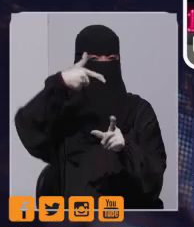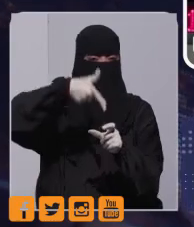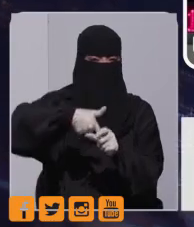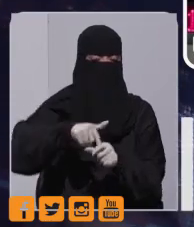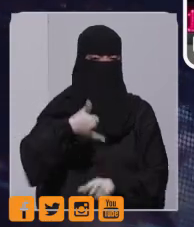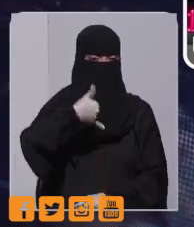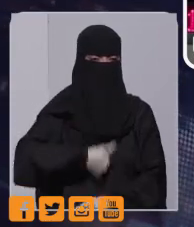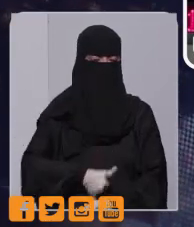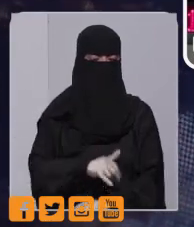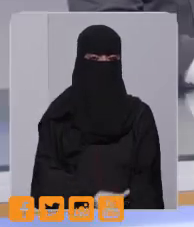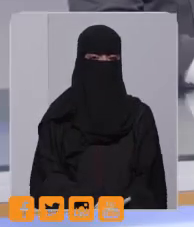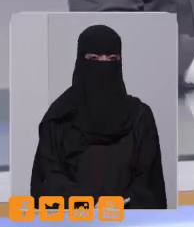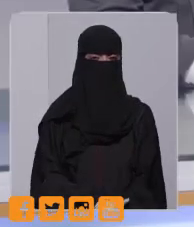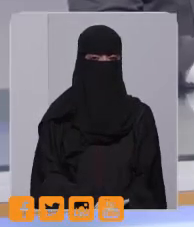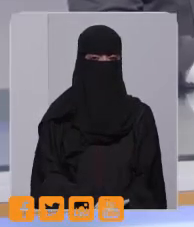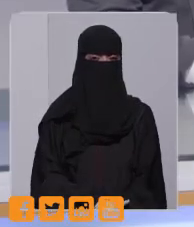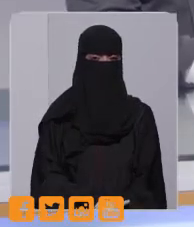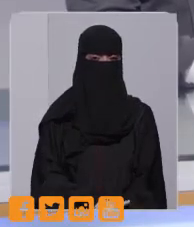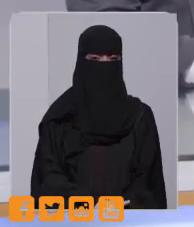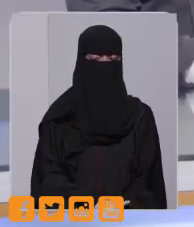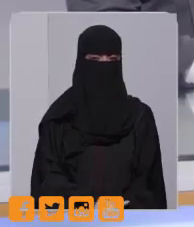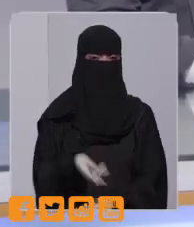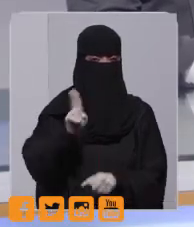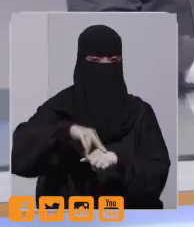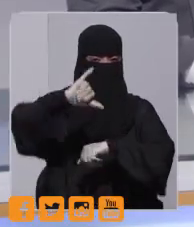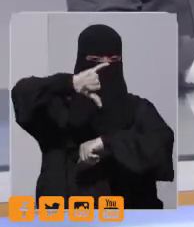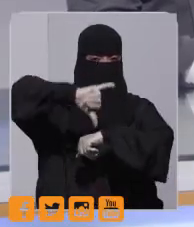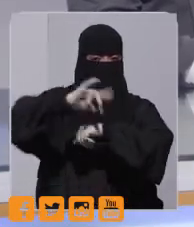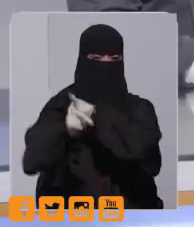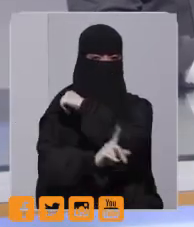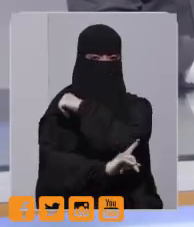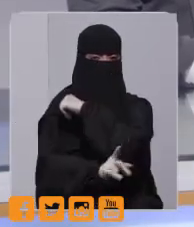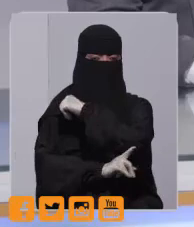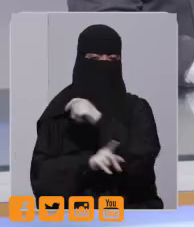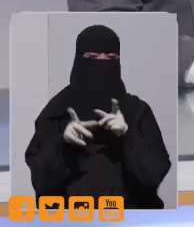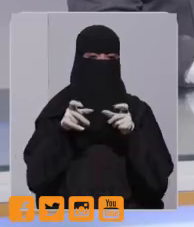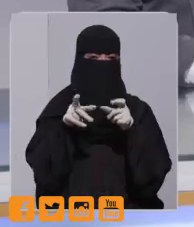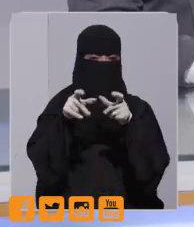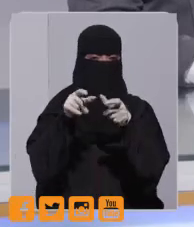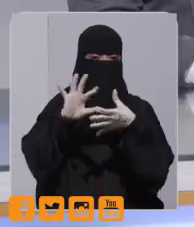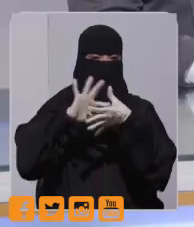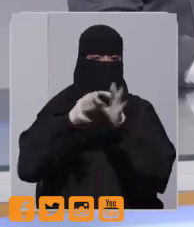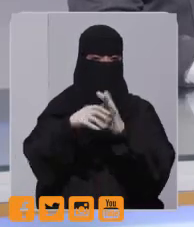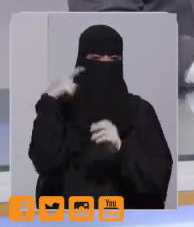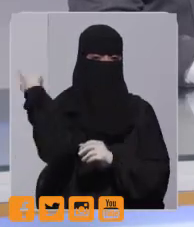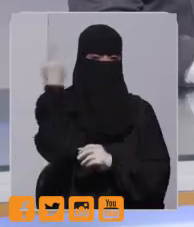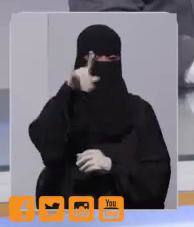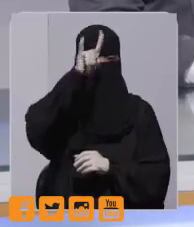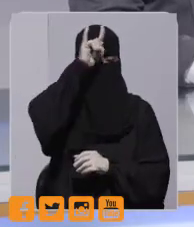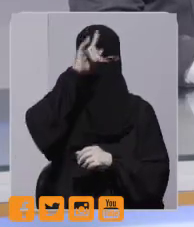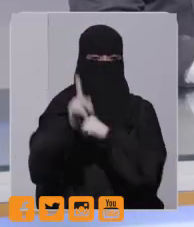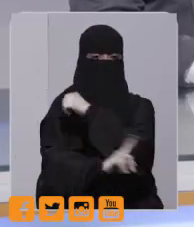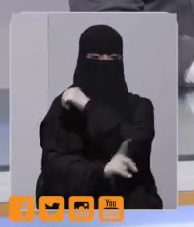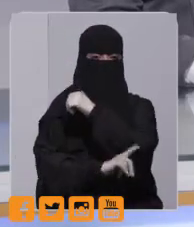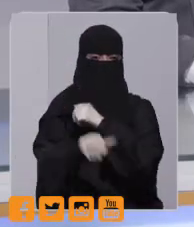في اليمن الى العاصمه المؤقته عددا حيث بحث وزير الدوله محافظه عدن احمد